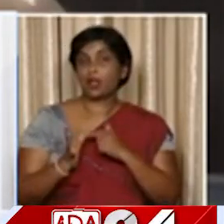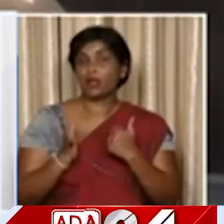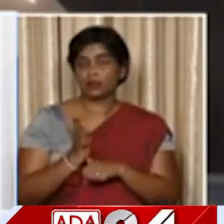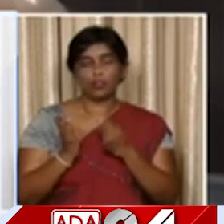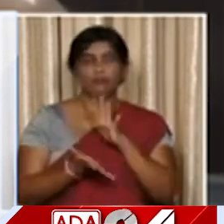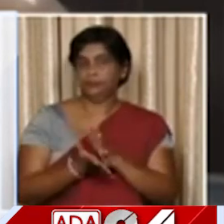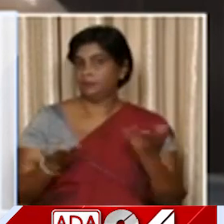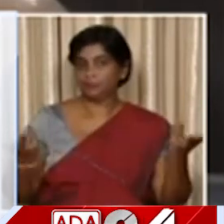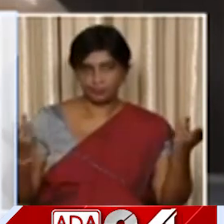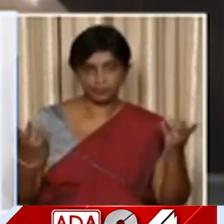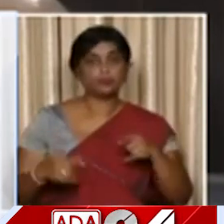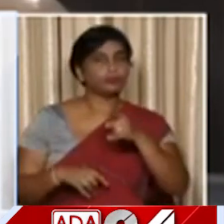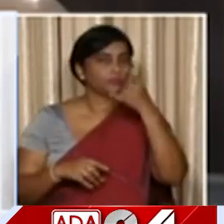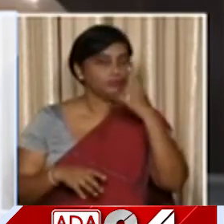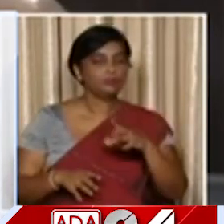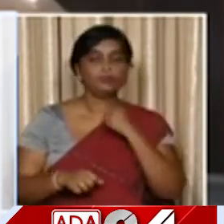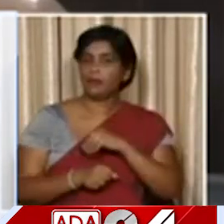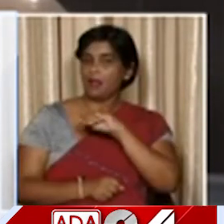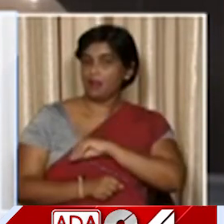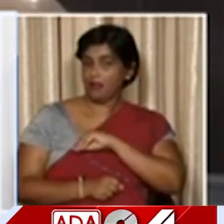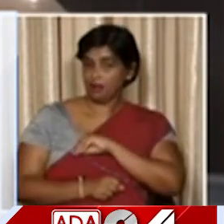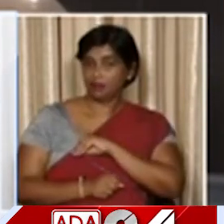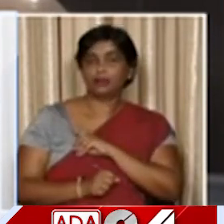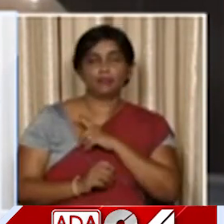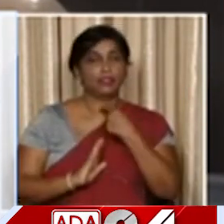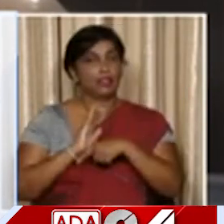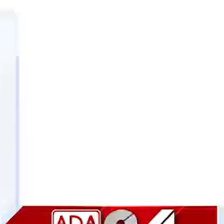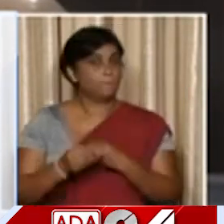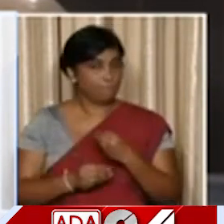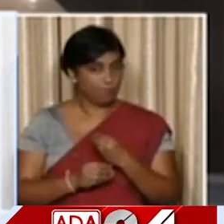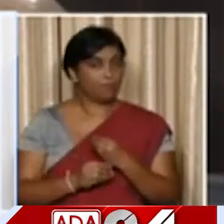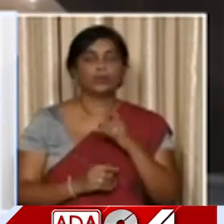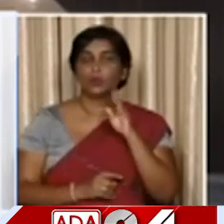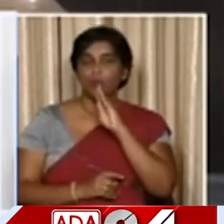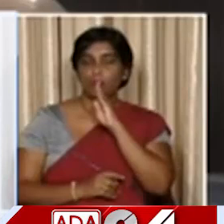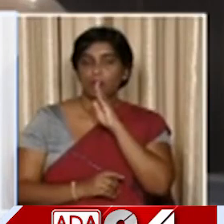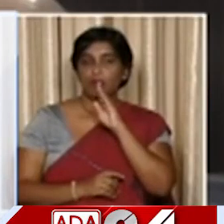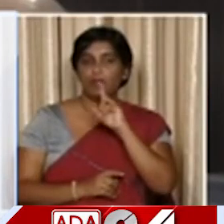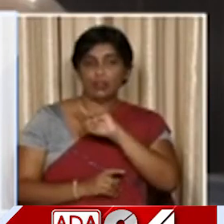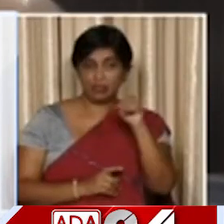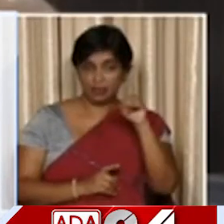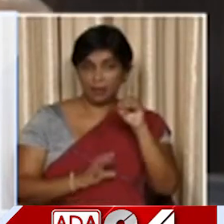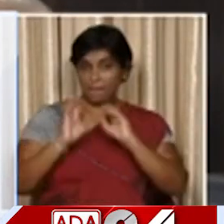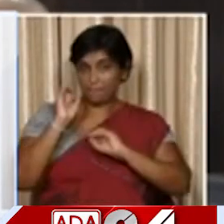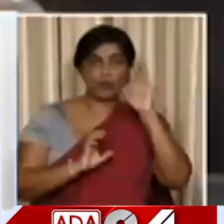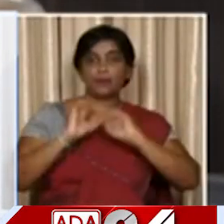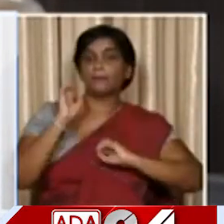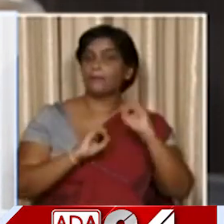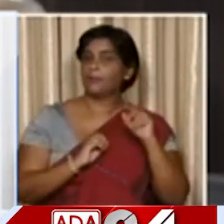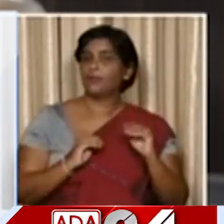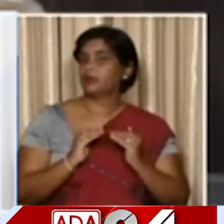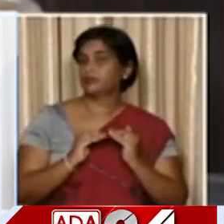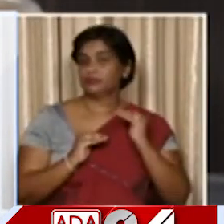මුදල් අච්චු ගන්නට බෑ. මේ නිසා රාජ්‍ය ආදායම් දළ දේශීය නිෂ්පාදනයෙන් 10% සිට 15% දක්වා